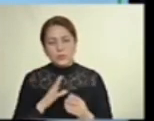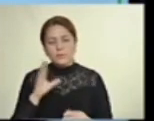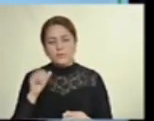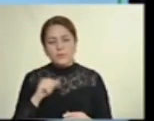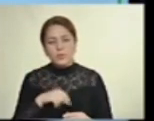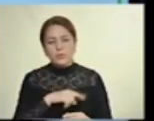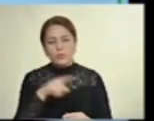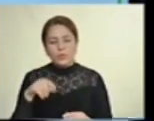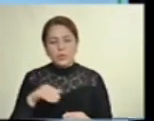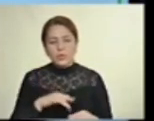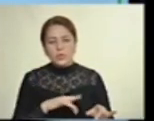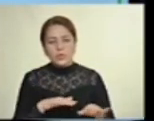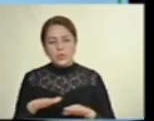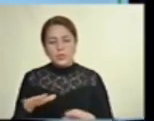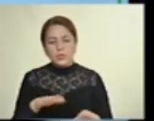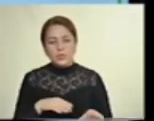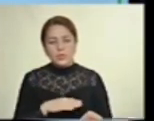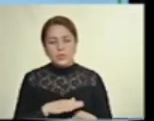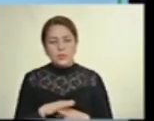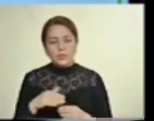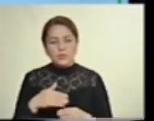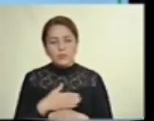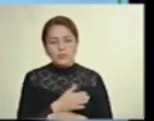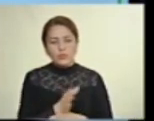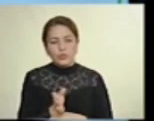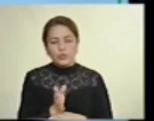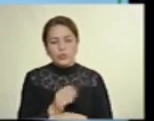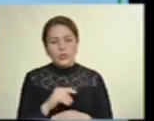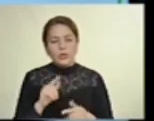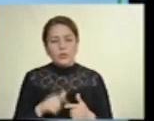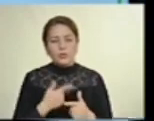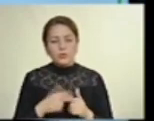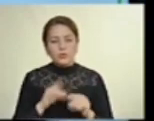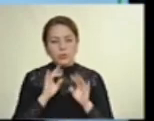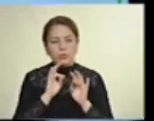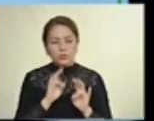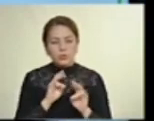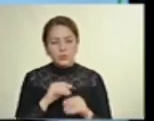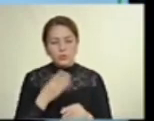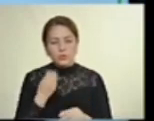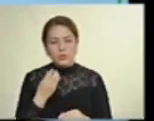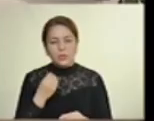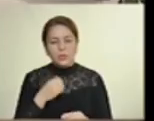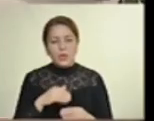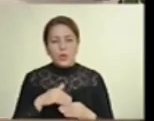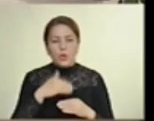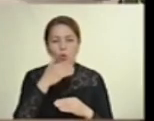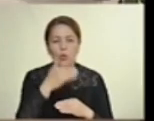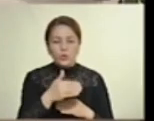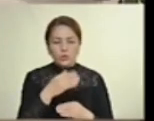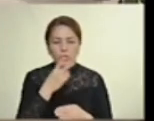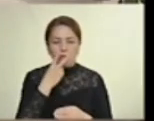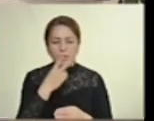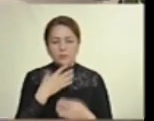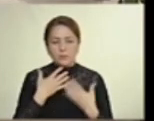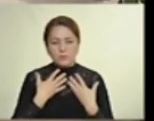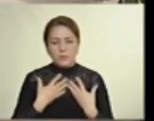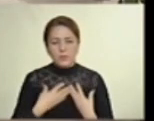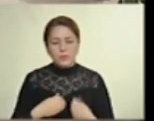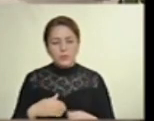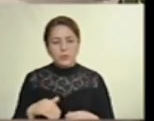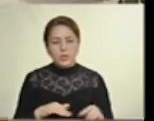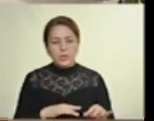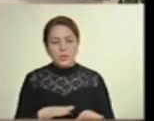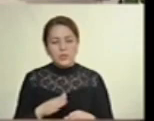ular harakatlanganda burilishi yoki to'xtashiga, shuningdek, oldinga qarab sekin asta harakatlanish